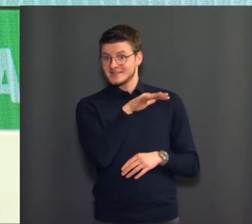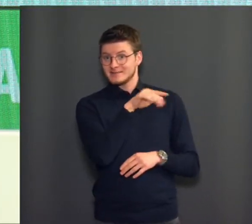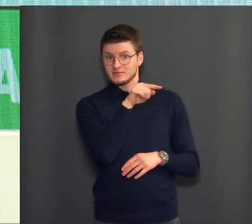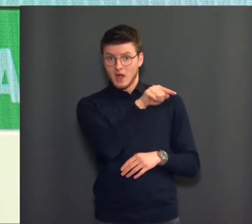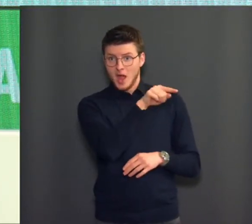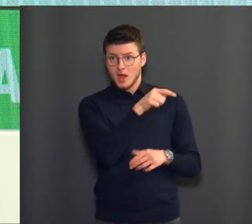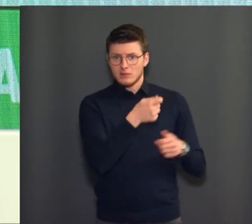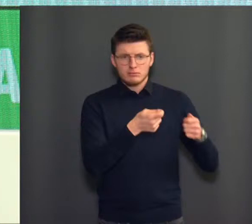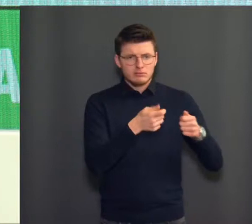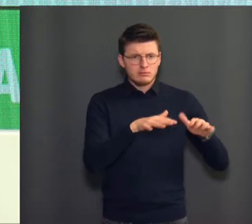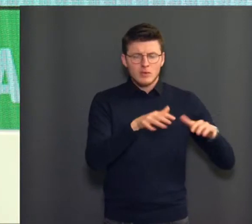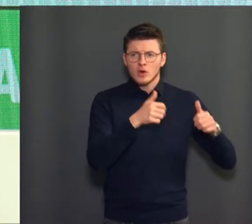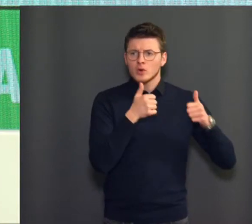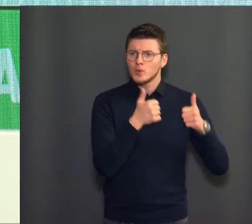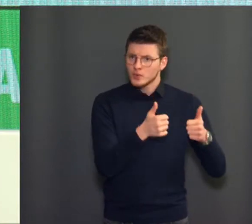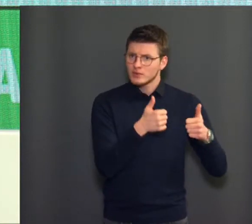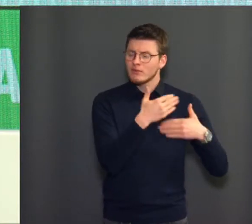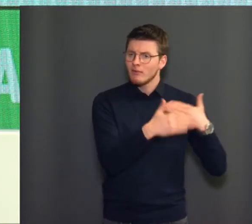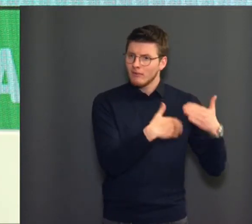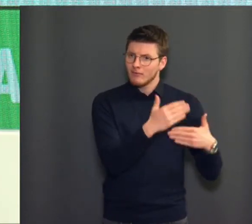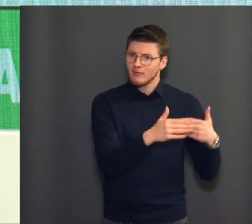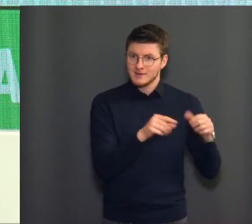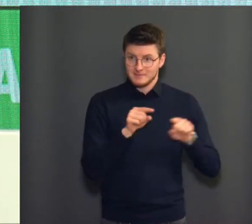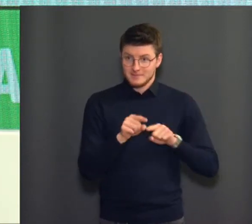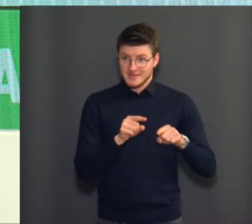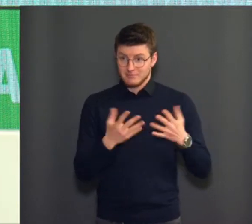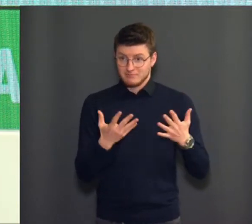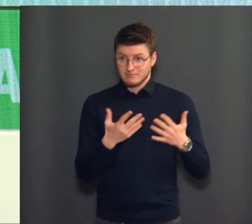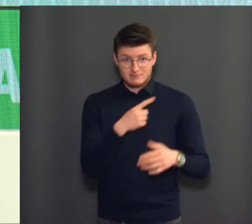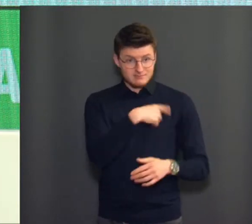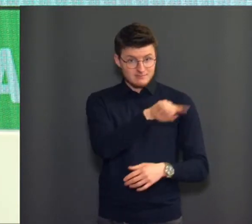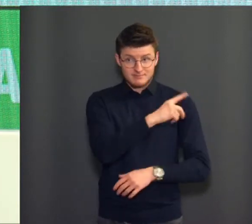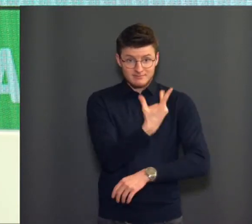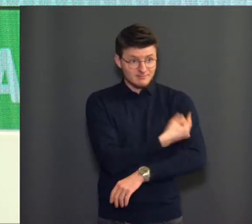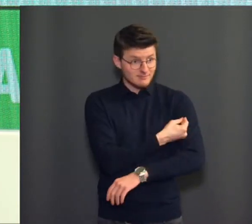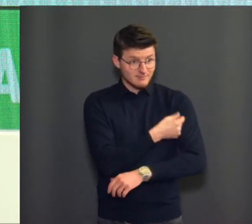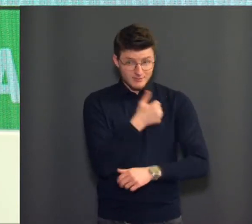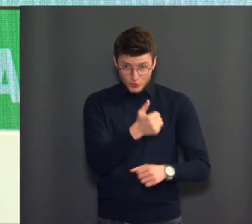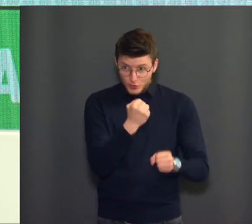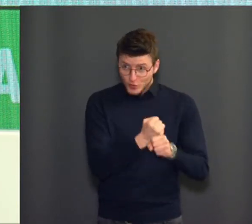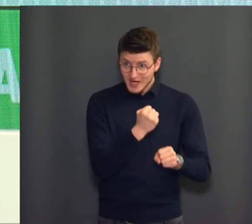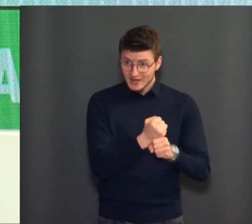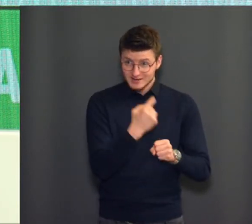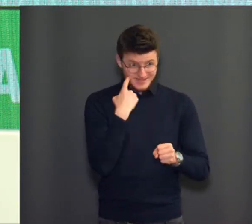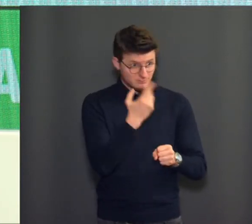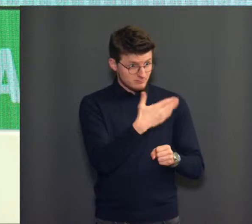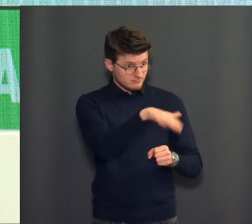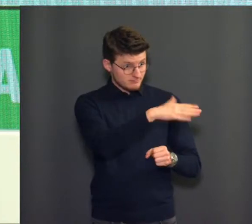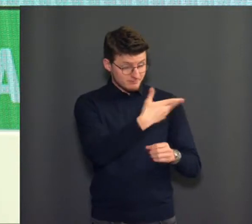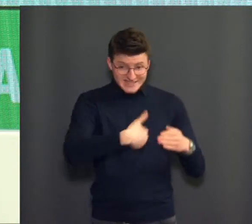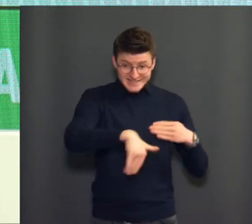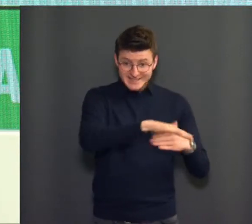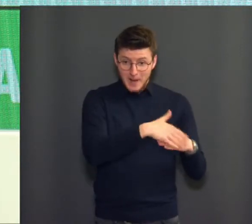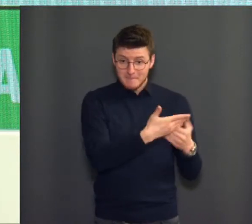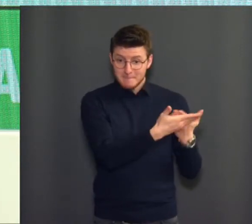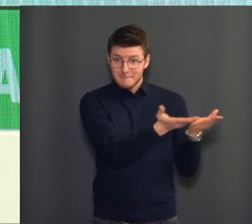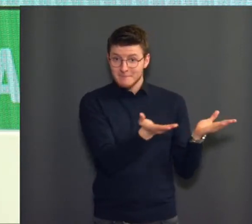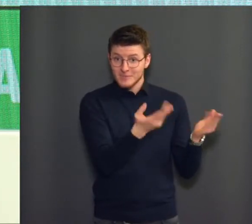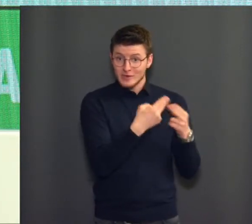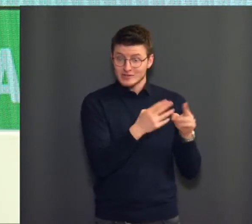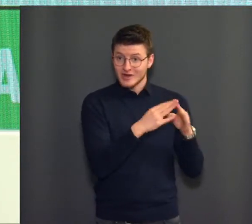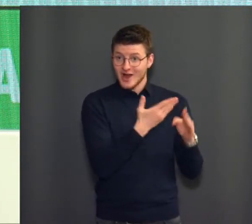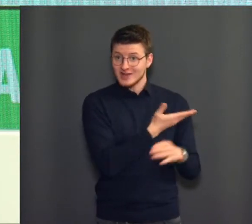een mooi bewijs dat het vaccin goed werkt en goed zijn werk doet in de woonzorgcentra. Het aantal